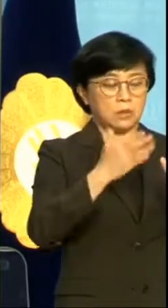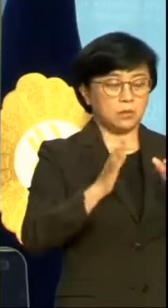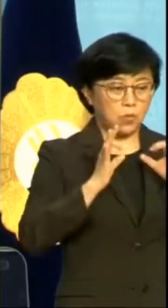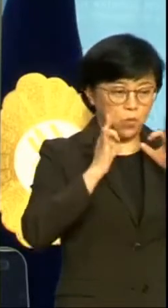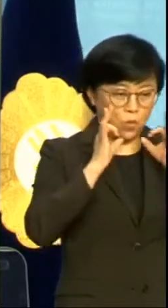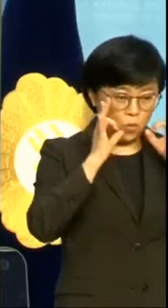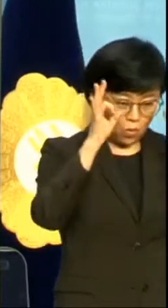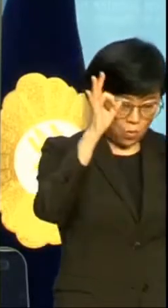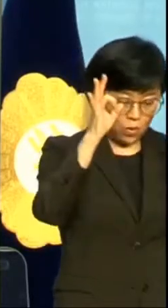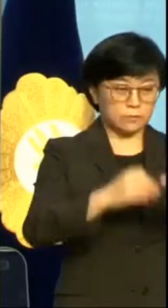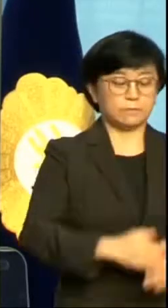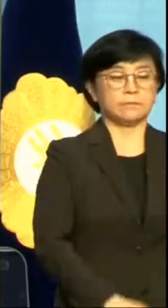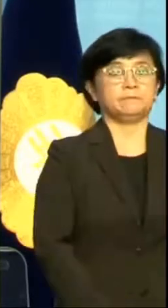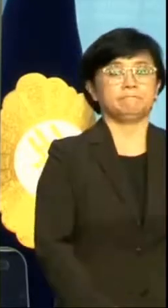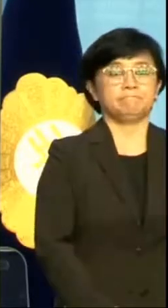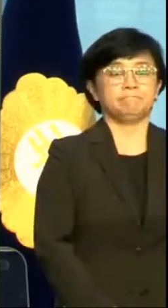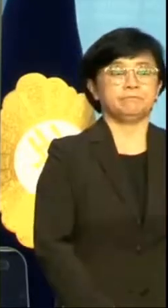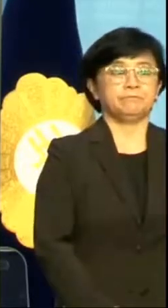노력을 다하겠습니다